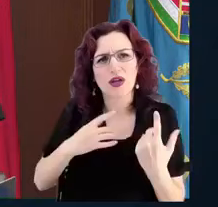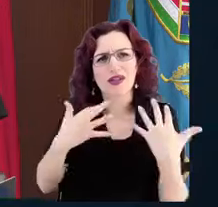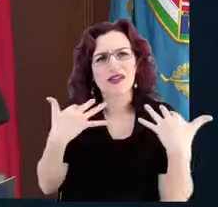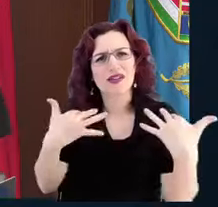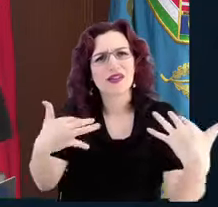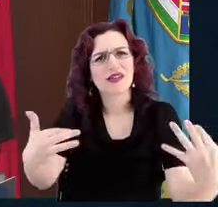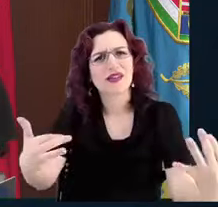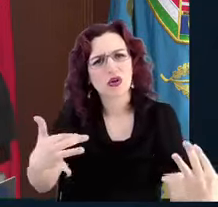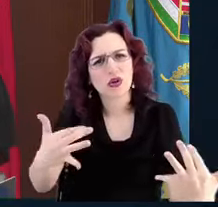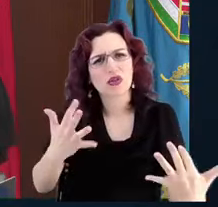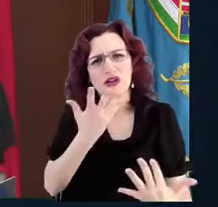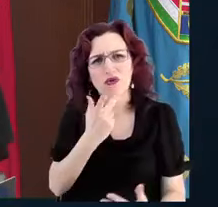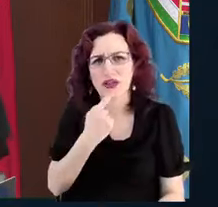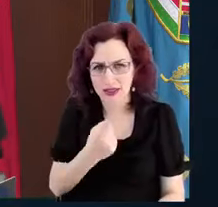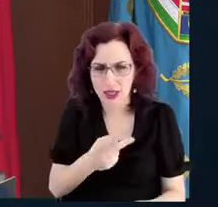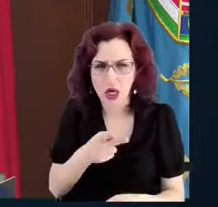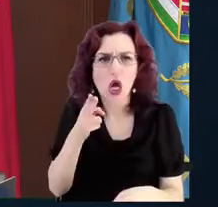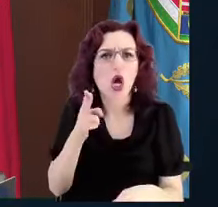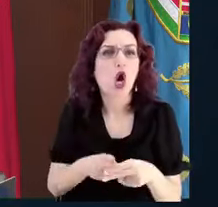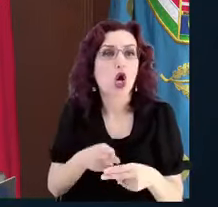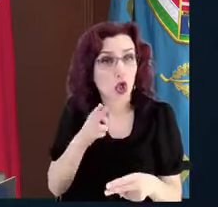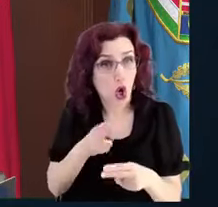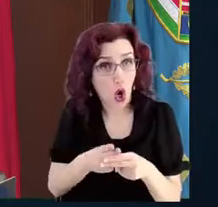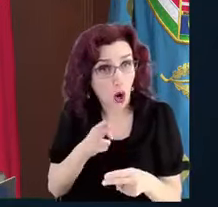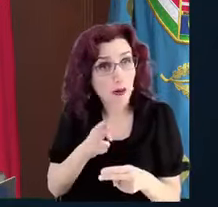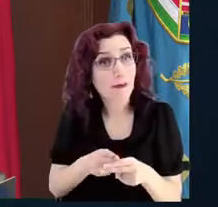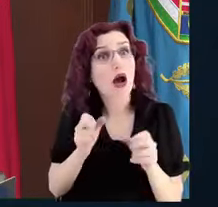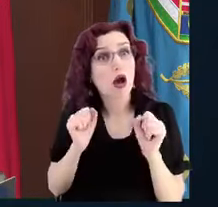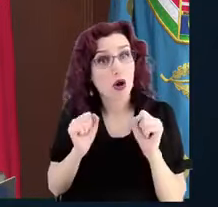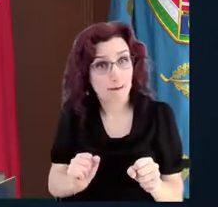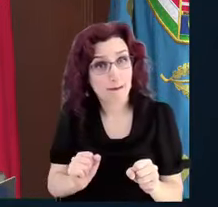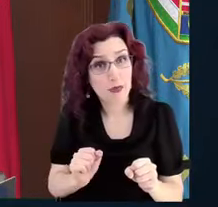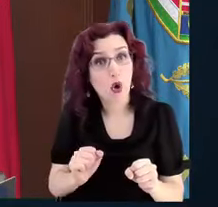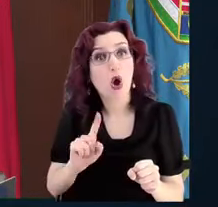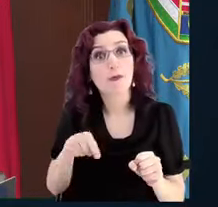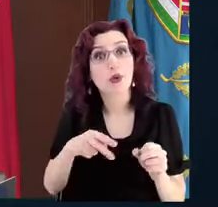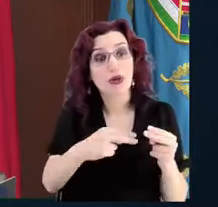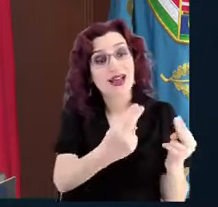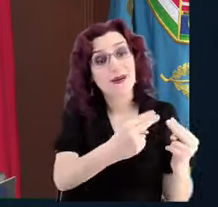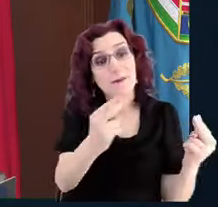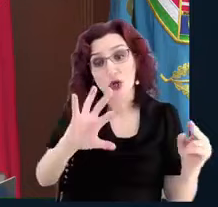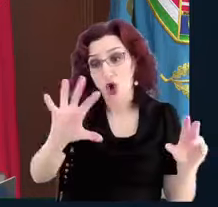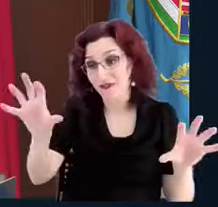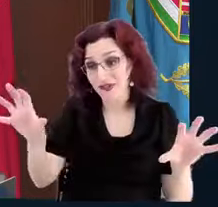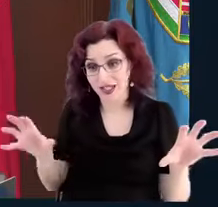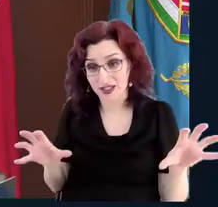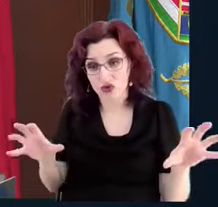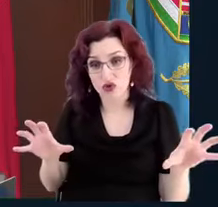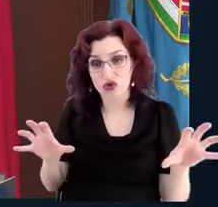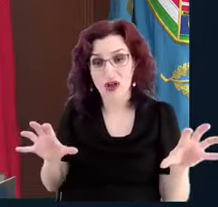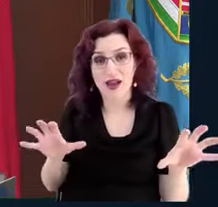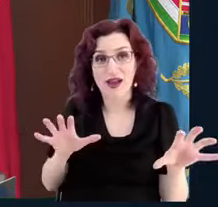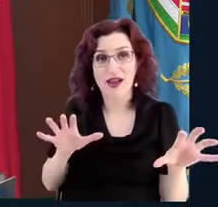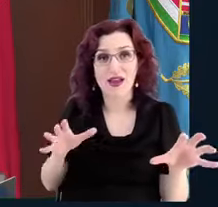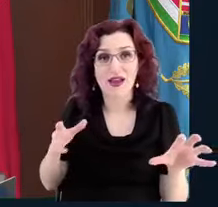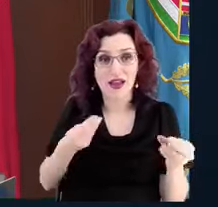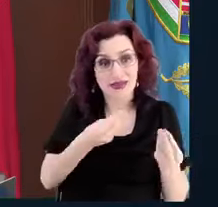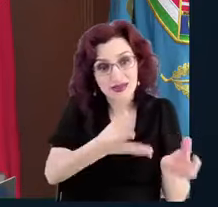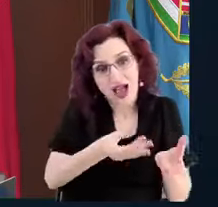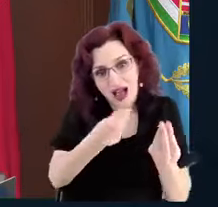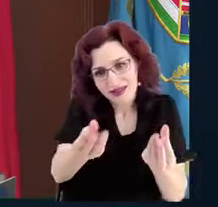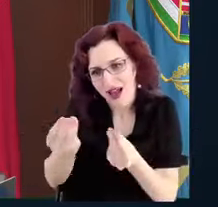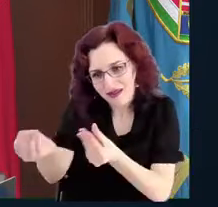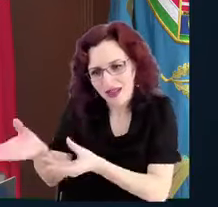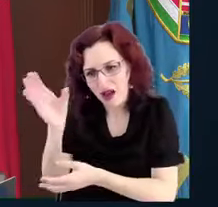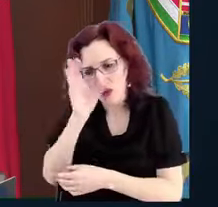roma può essere un vettore anche per il turismo delle province le province possono essere e prezzi sinergici